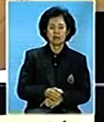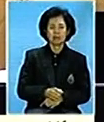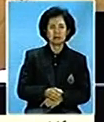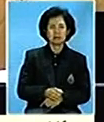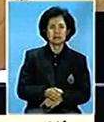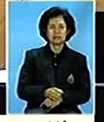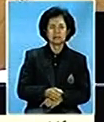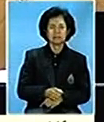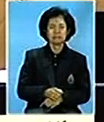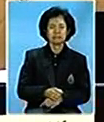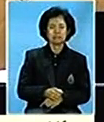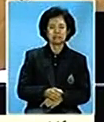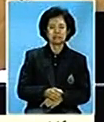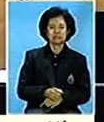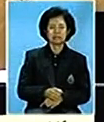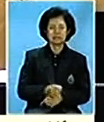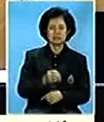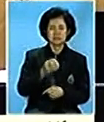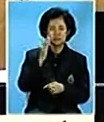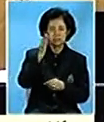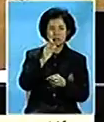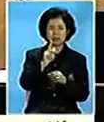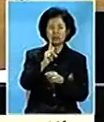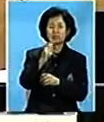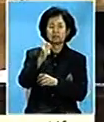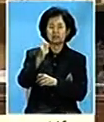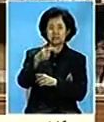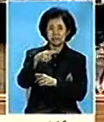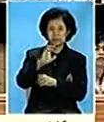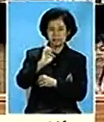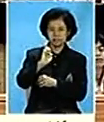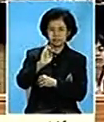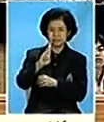ครับต่อไปท่านพิลาครับเชิญนะ